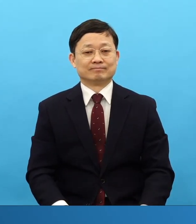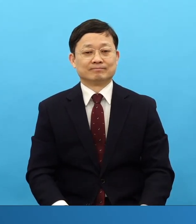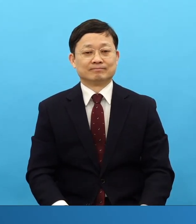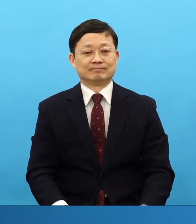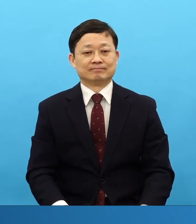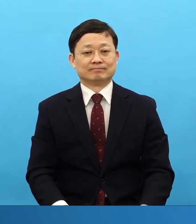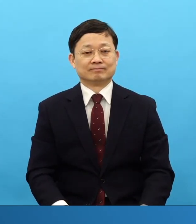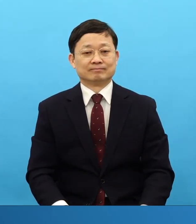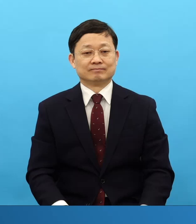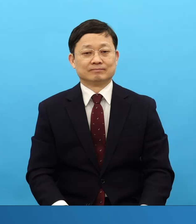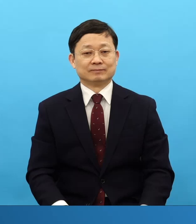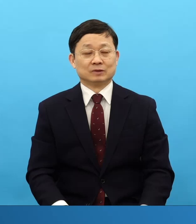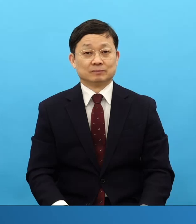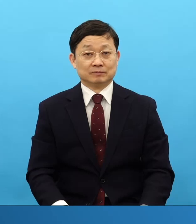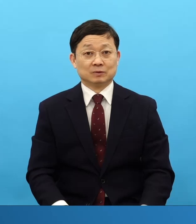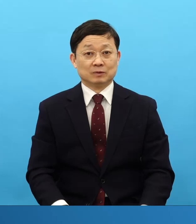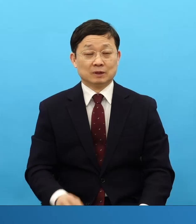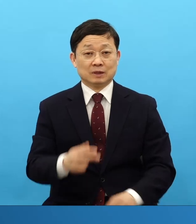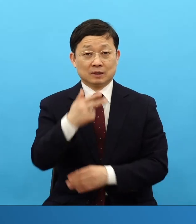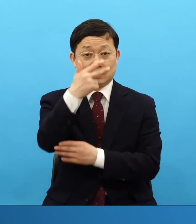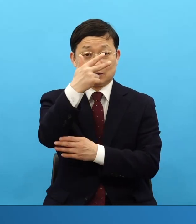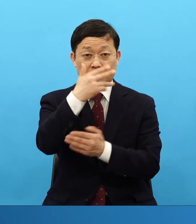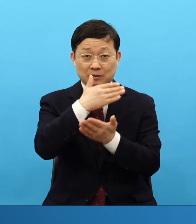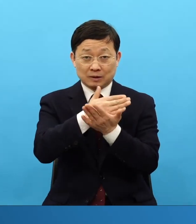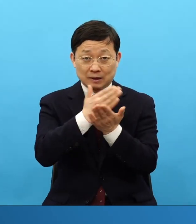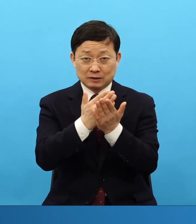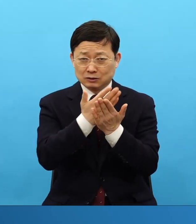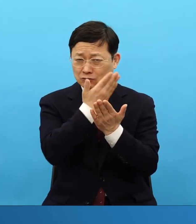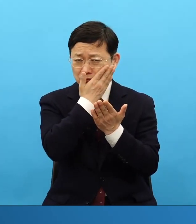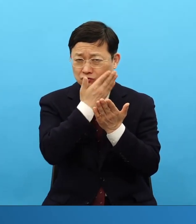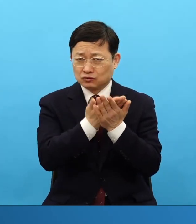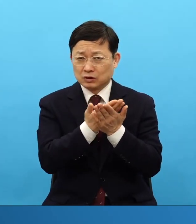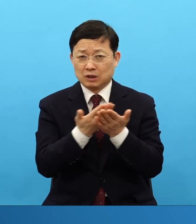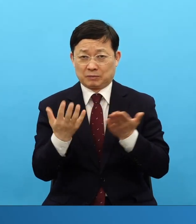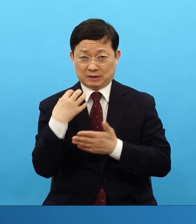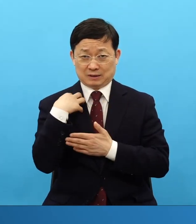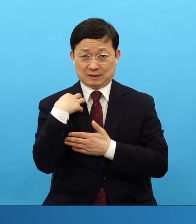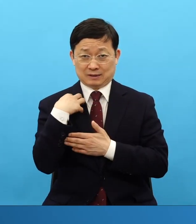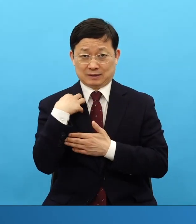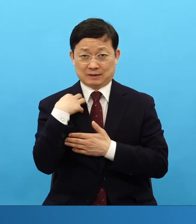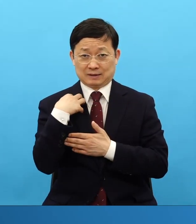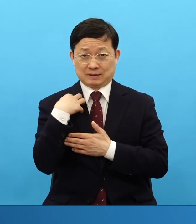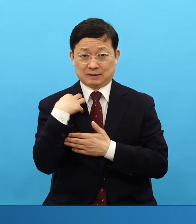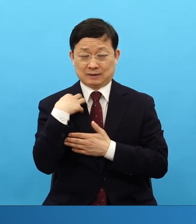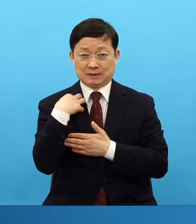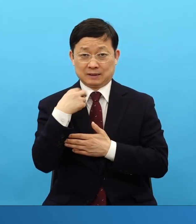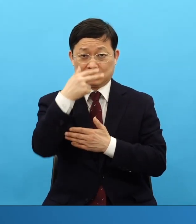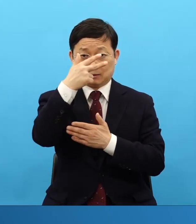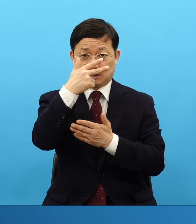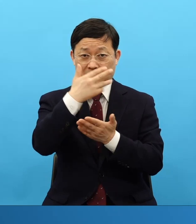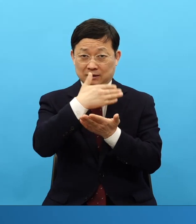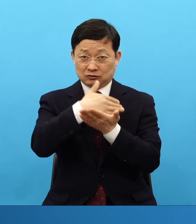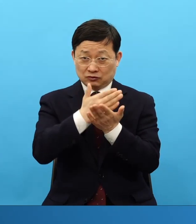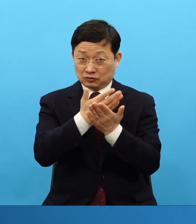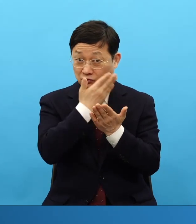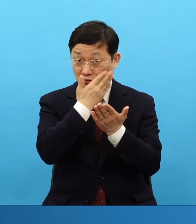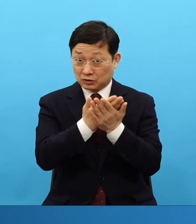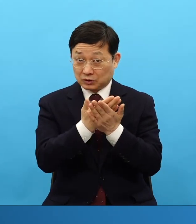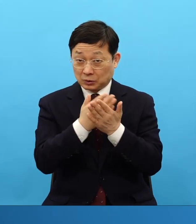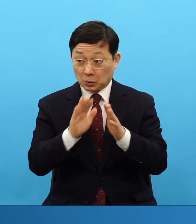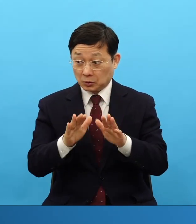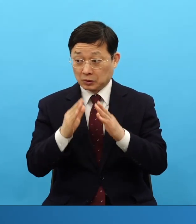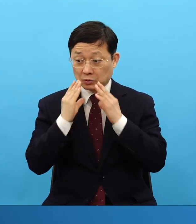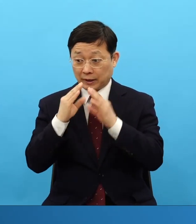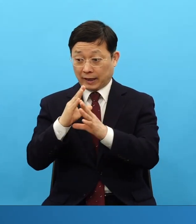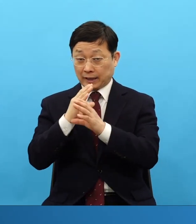7 미션이죠. The very important 7 missions. 7 미션의 핵심때 한번 정리를 조금 해보겠습니다. And we'll organize the 7